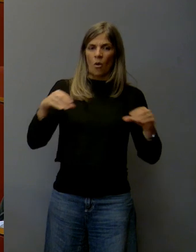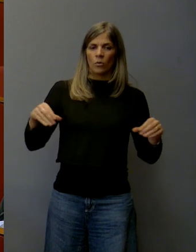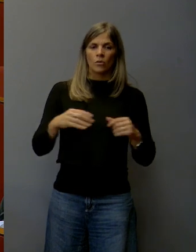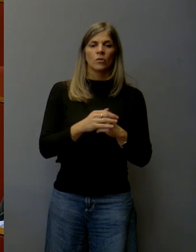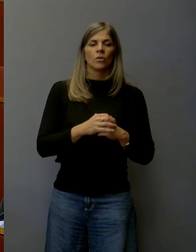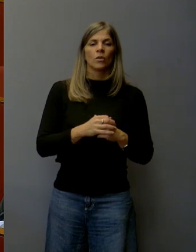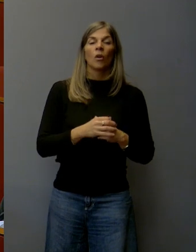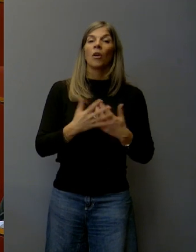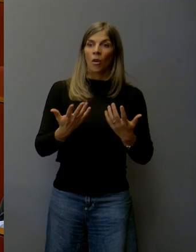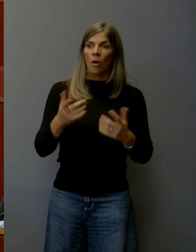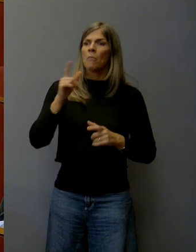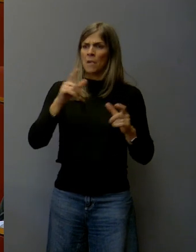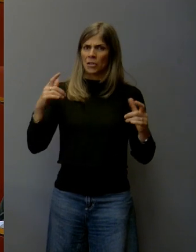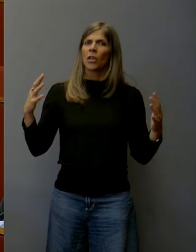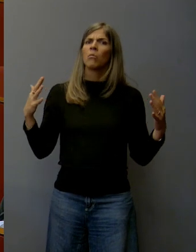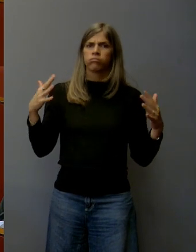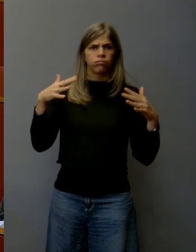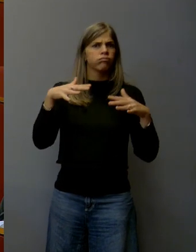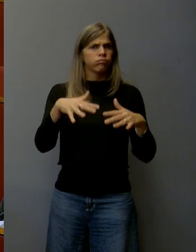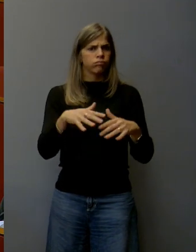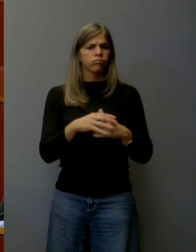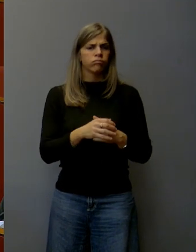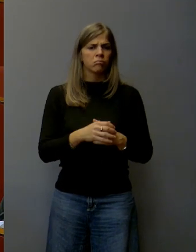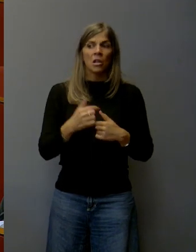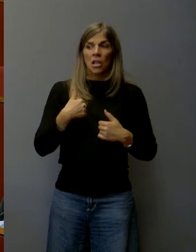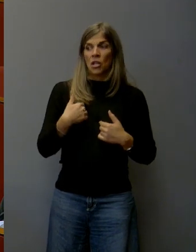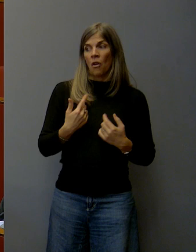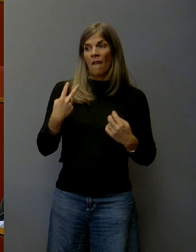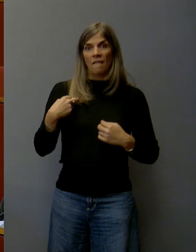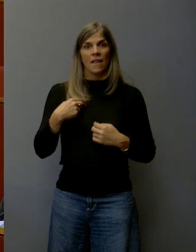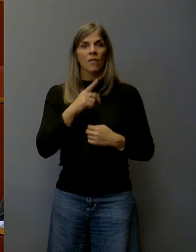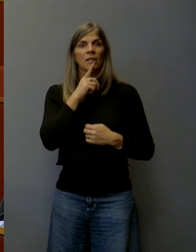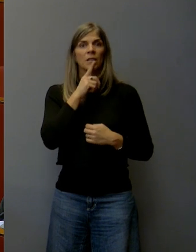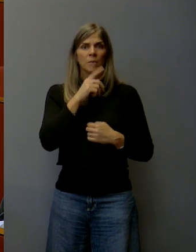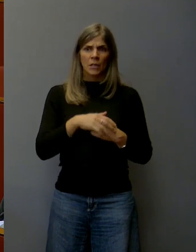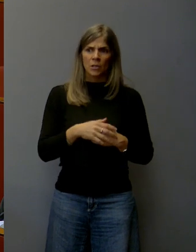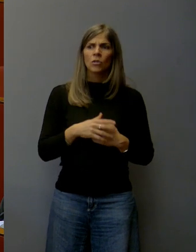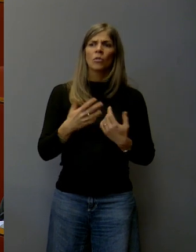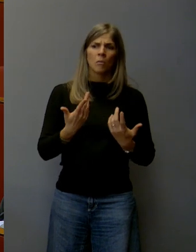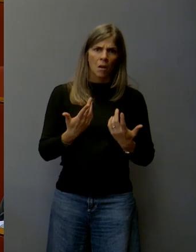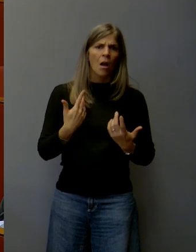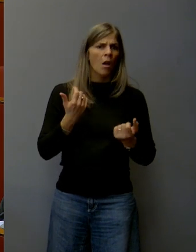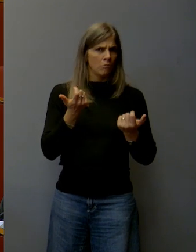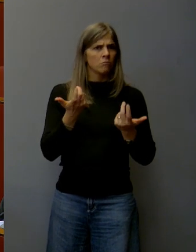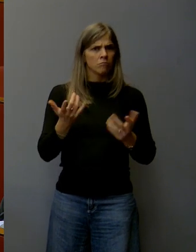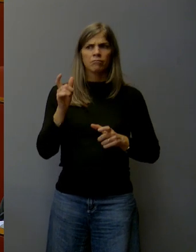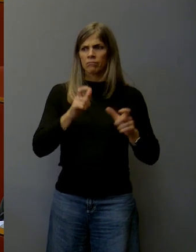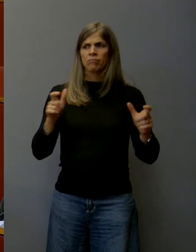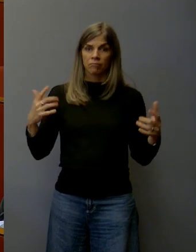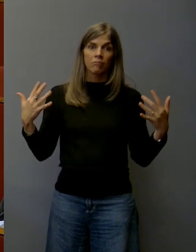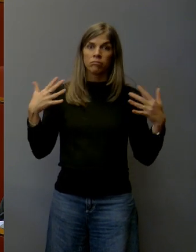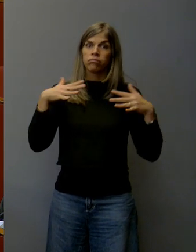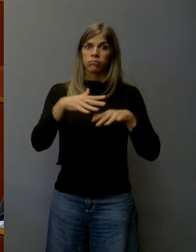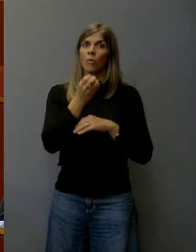numeri abbiamo da cittadina del di Sampierdarena lodico ma al ccbura ha fatto numeri ragguardevoli